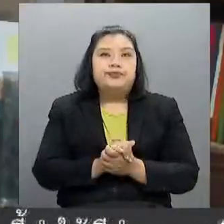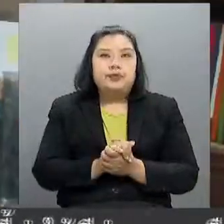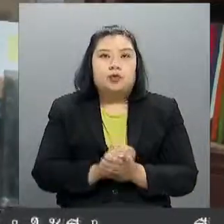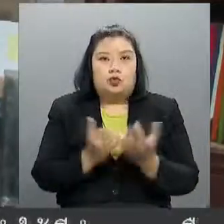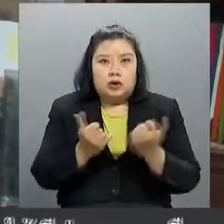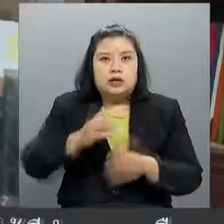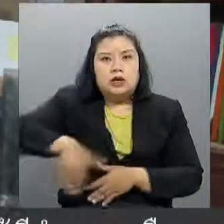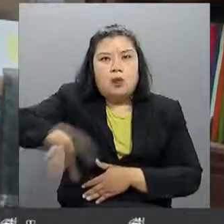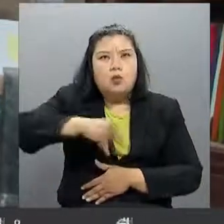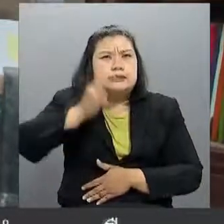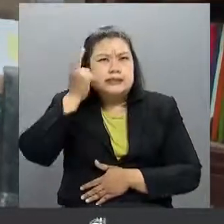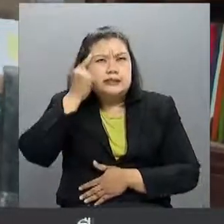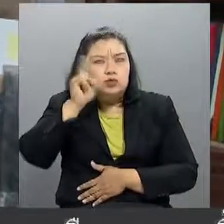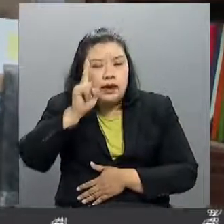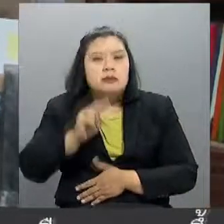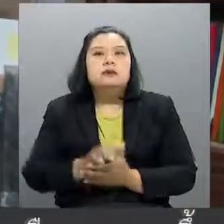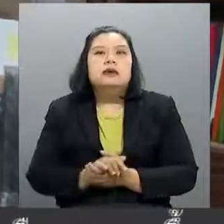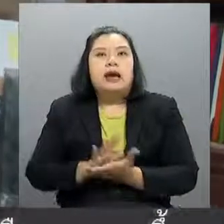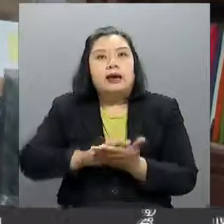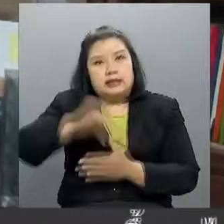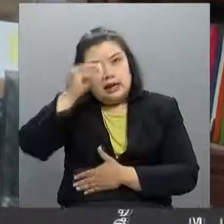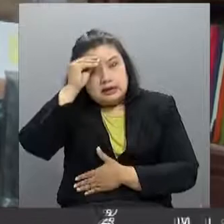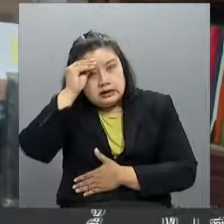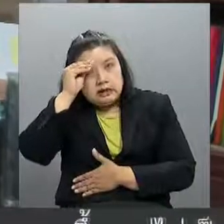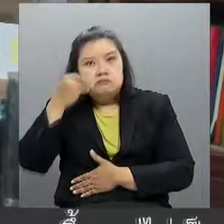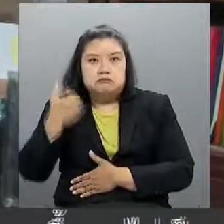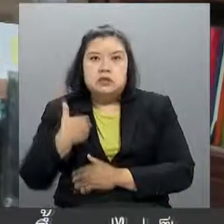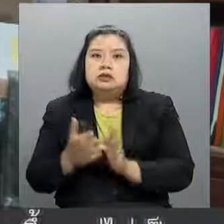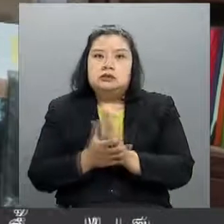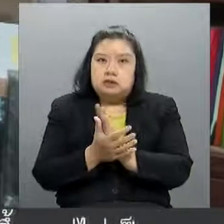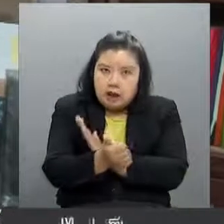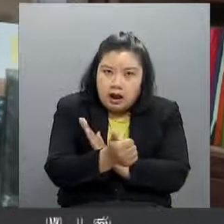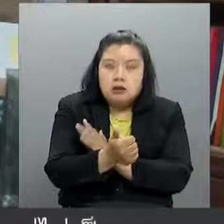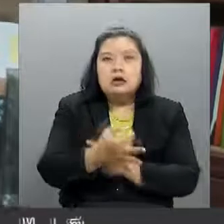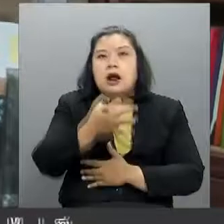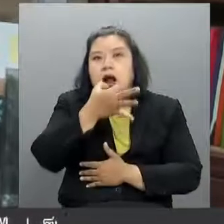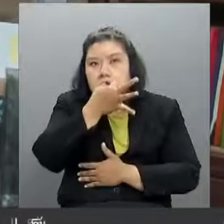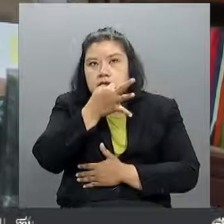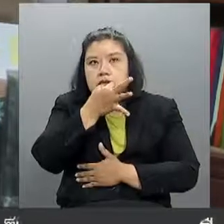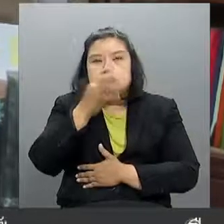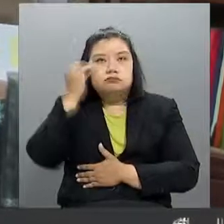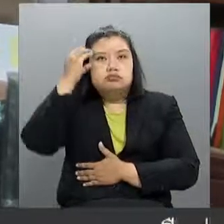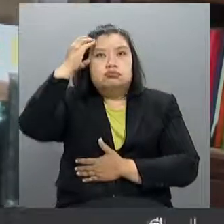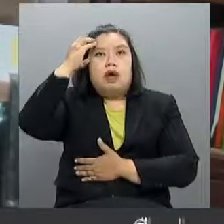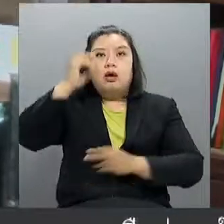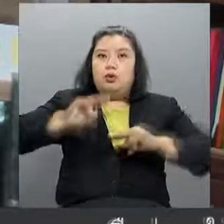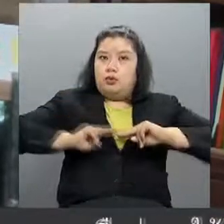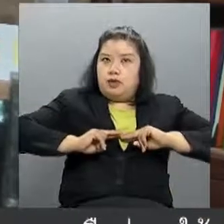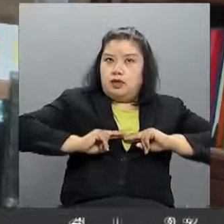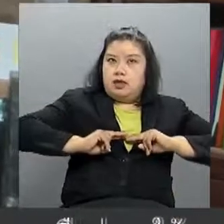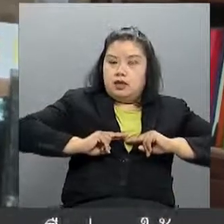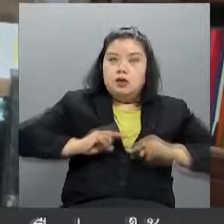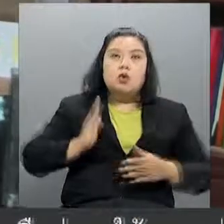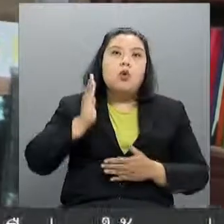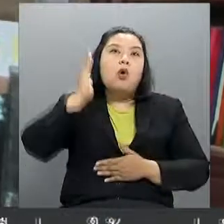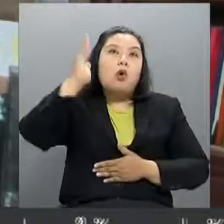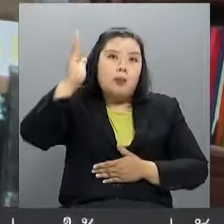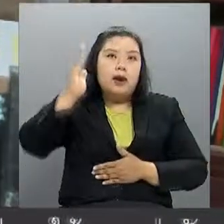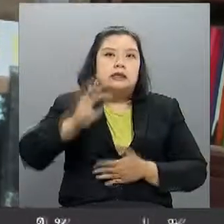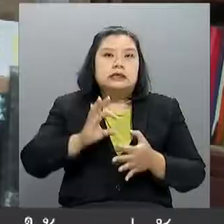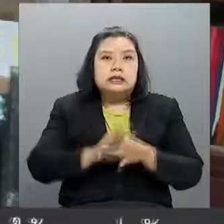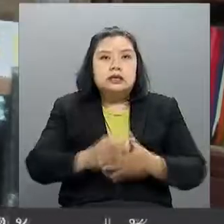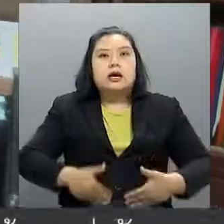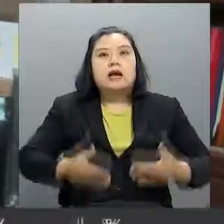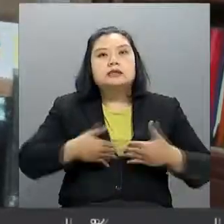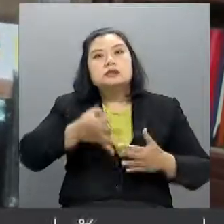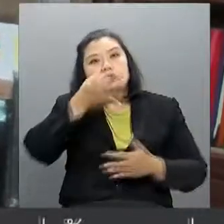ะมีความรู้และก็มีทักษะอาชีพซึ่งจะนำไปใช้ในชีวิตประจำวันต่อไป